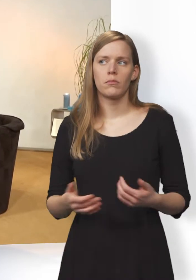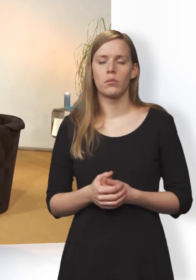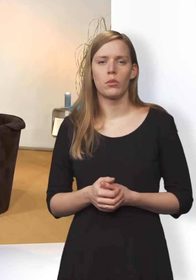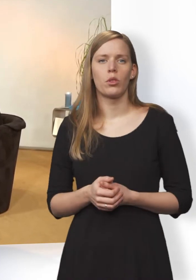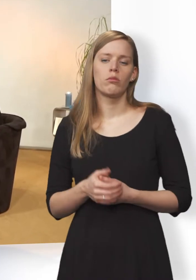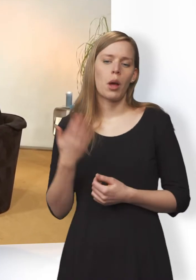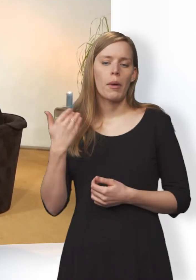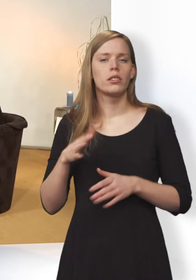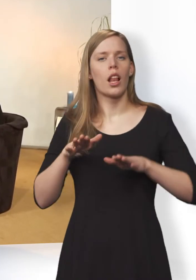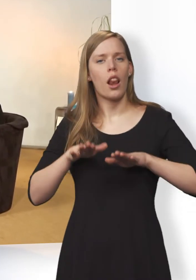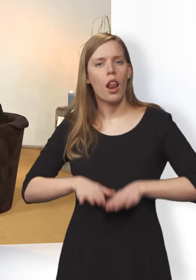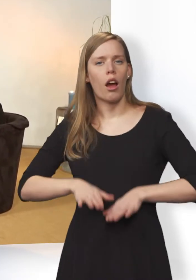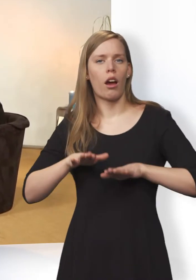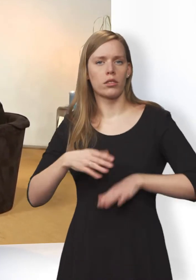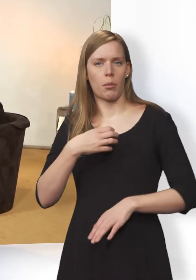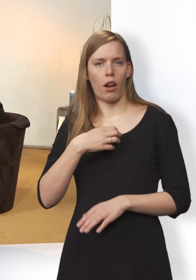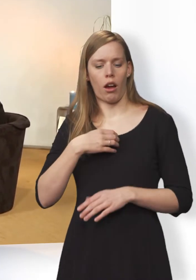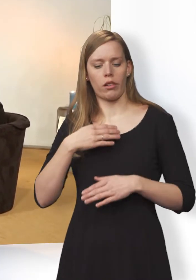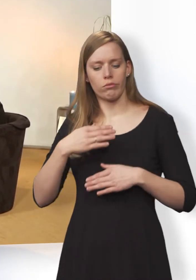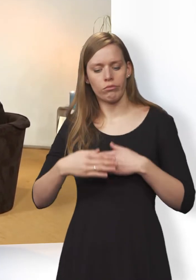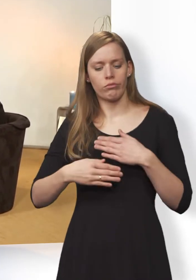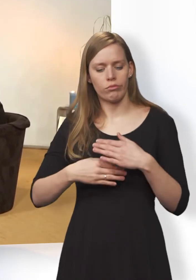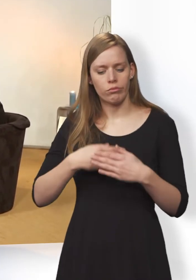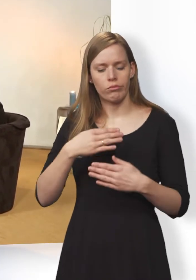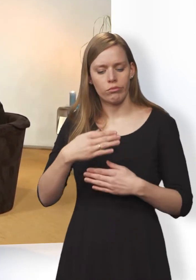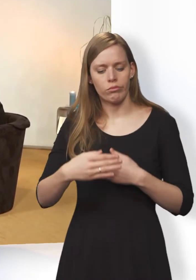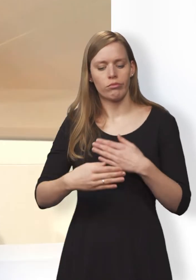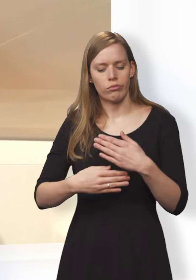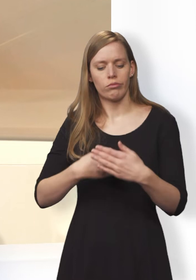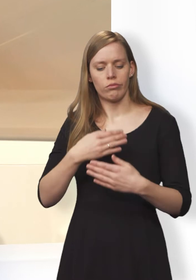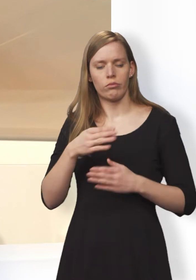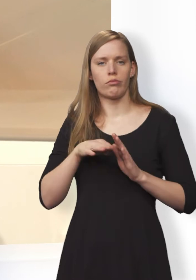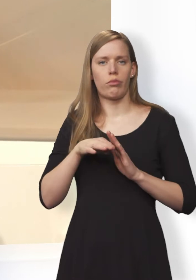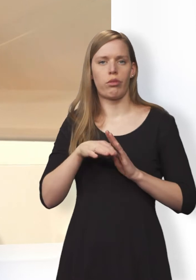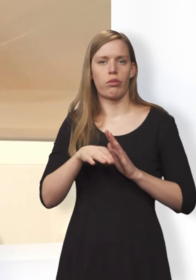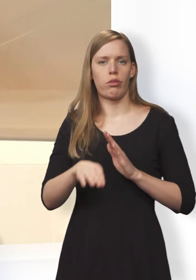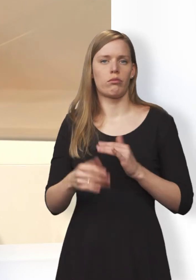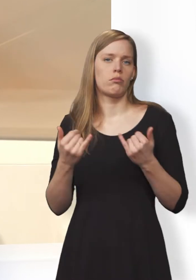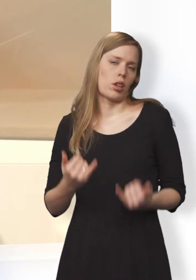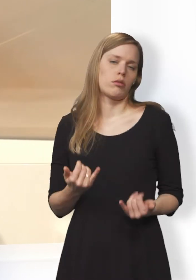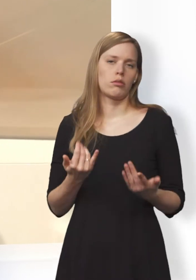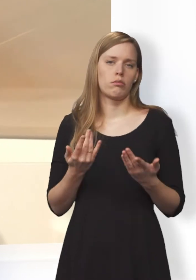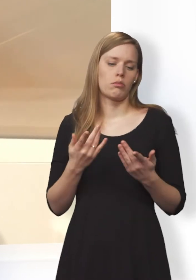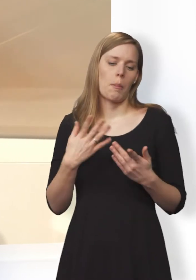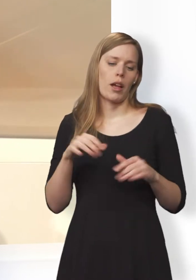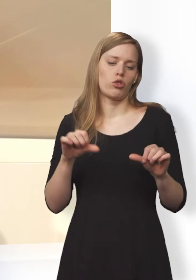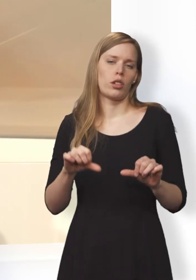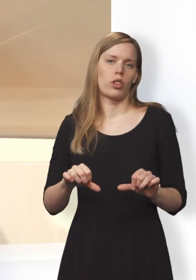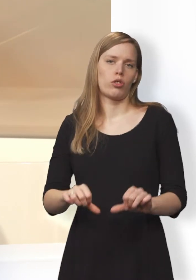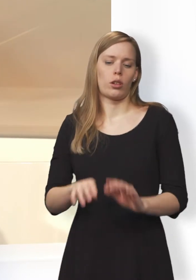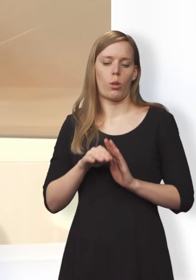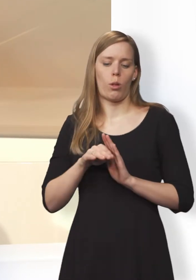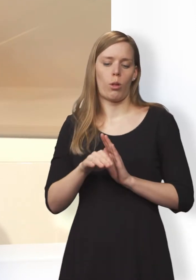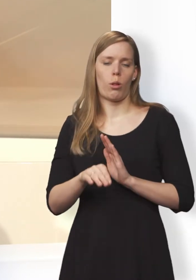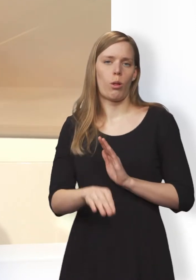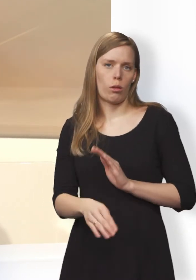zögerlich verlaufen also nicht jetzt große scheibe und das verläuft jetzt immer so profitieren das ist immer bisher